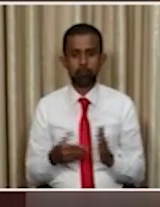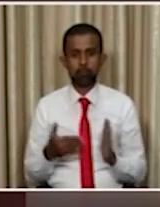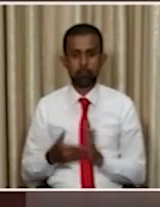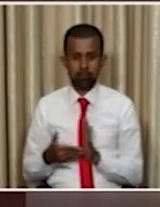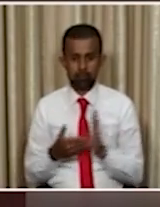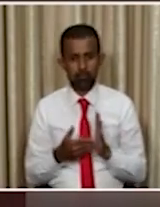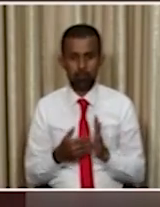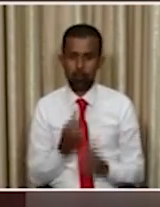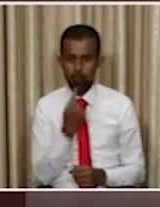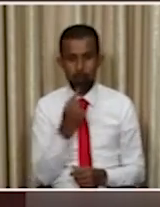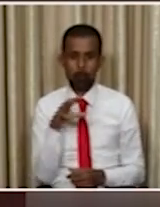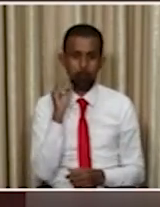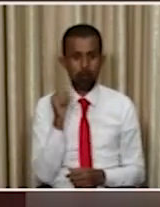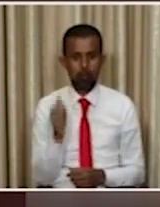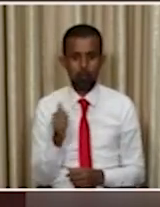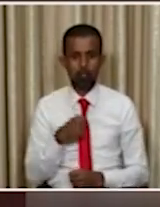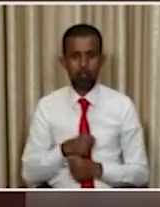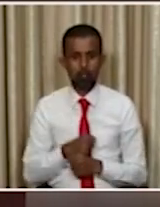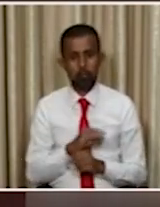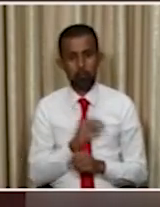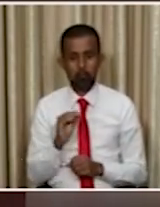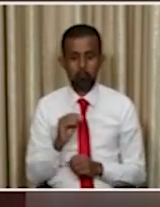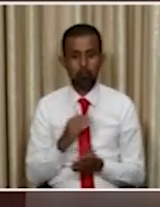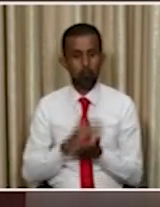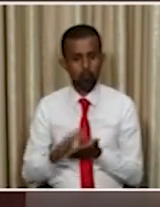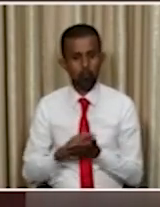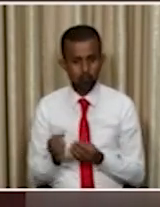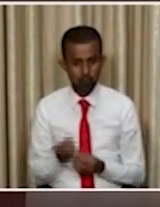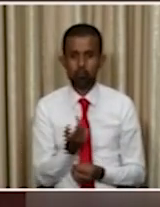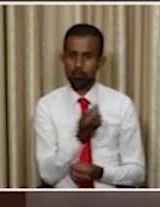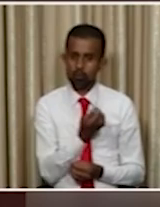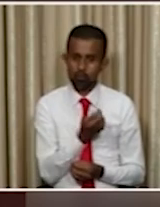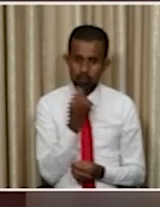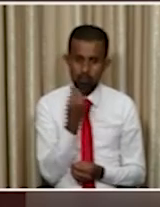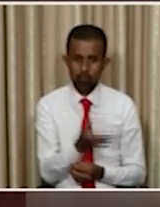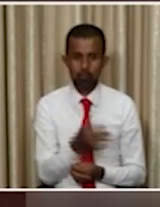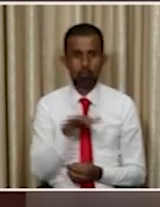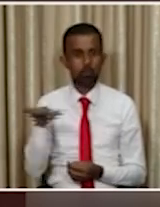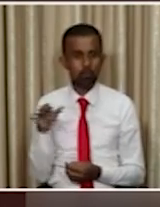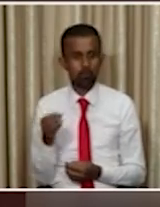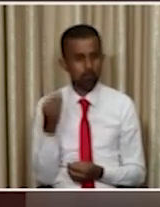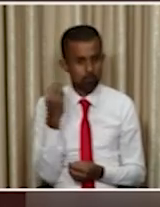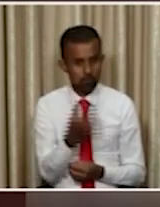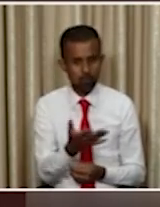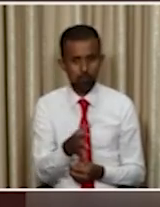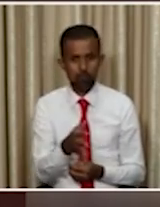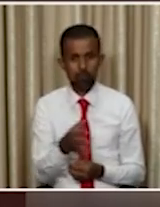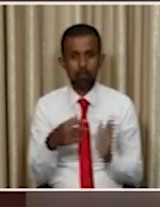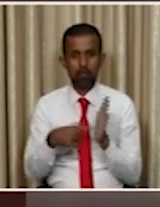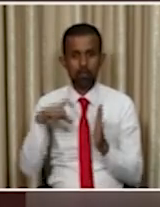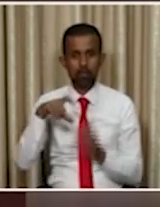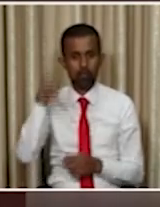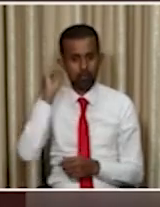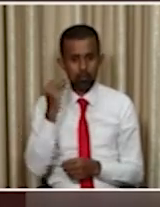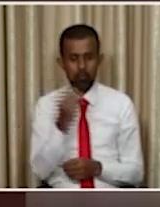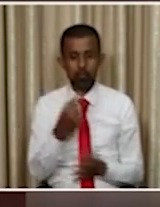වෙච්ච බව අපි පිළිගන්නවා. ඉන් පසුව රජය මගින් විවිධ සහන් රැසක් ලබා දීලා තිබෙනවා. ඒක මූල්‍ය පැත්තනොත්, ඉඩම් ලබා දීම පැත්තනොත්, අනිත් පැත්තෙන් තාක්ෂණ දැනුම ලබා දීම